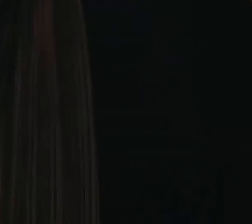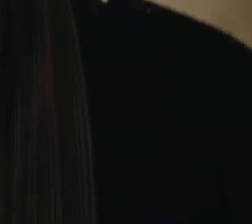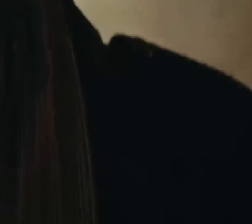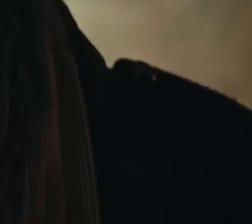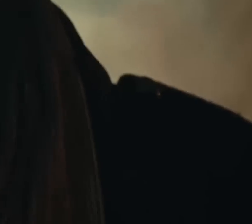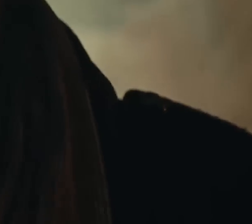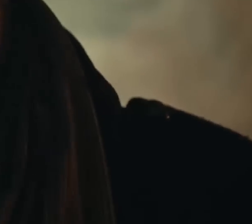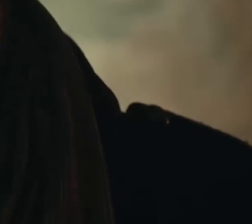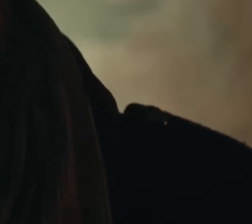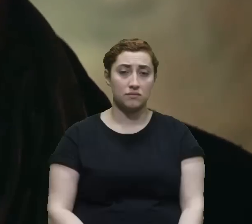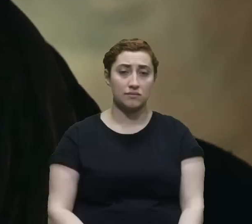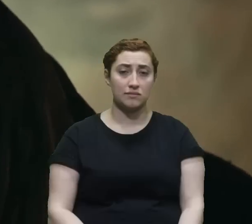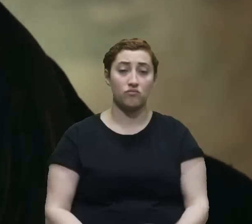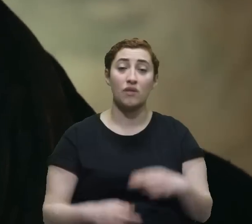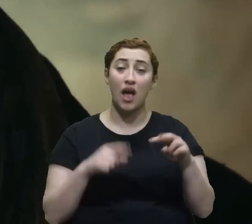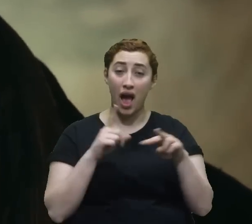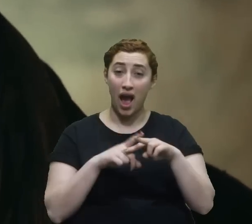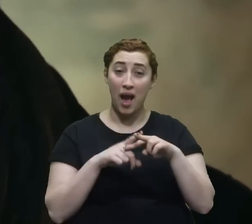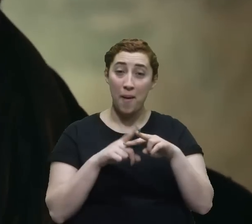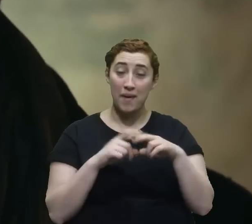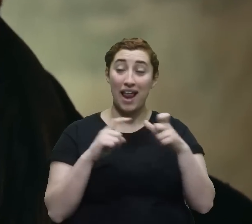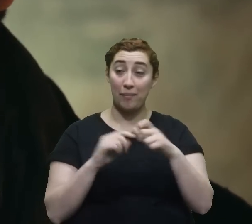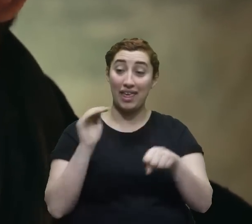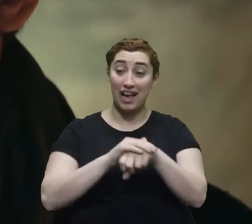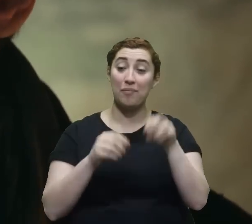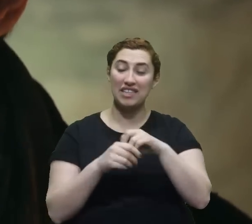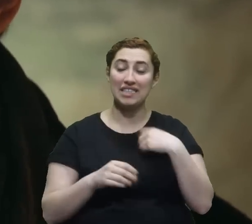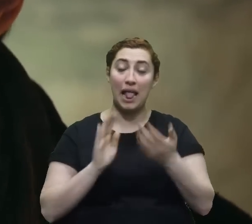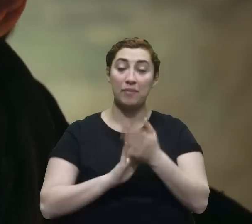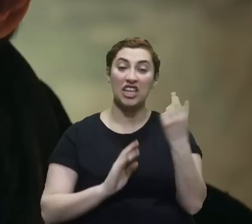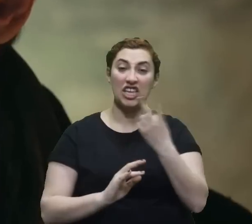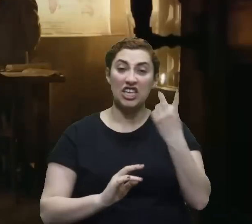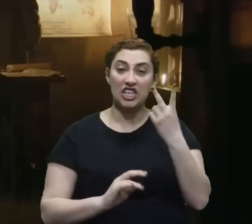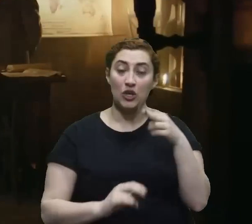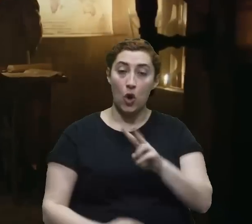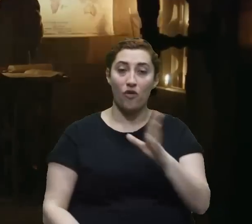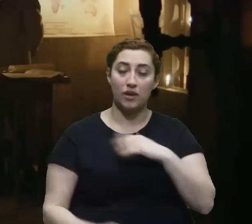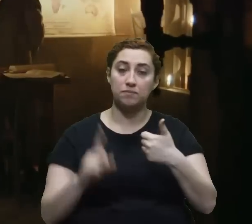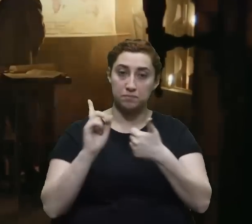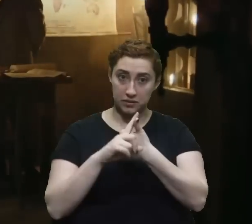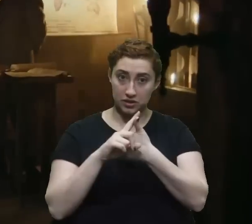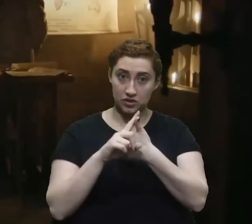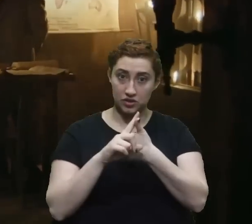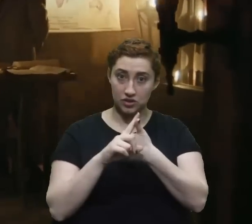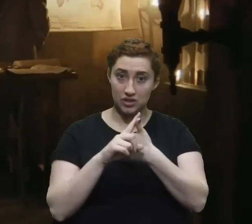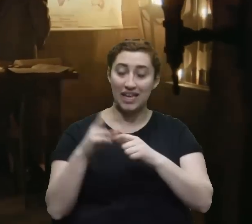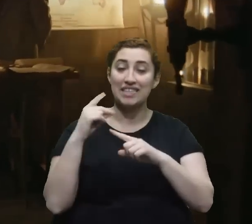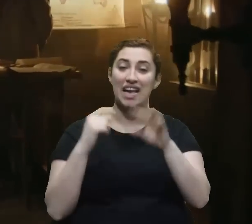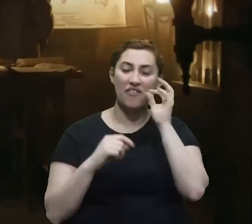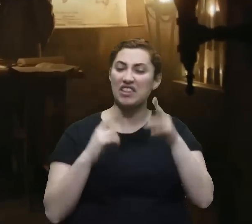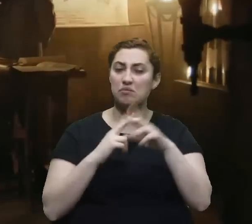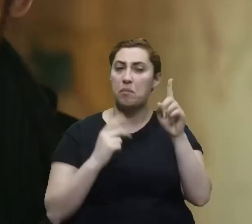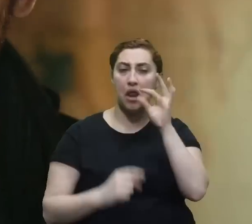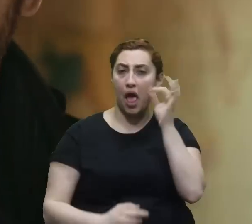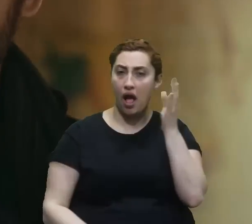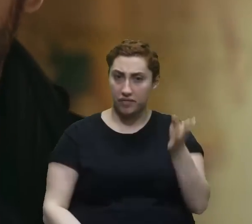Kilintası Mustafa'nın elinde. Akbar'ı yakalamak için elimizde 2 ipucu var. Birincisi İshak Efendi adında